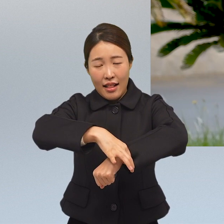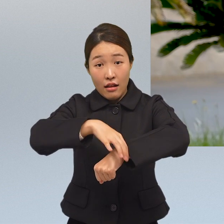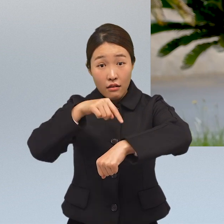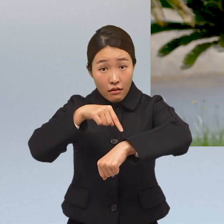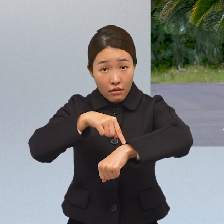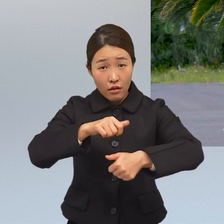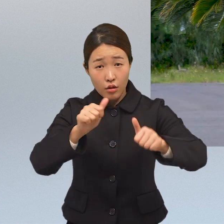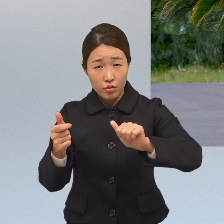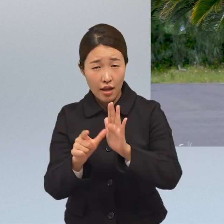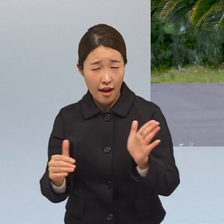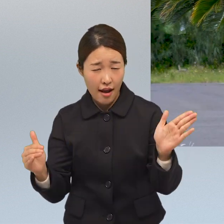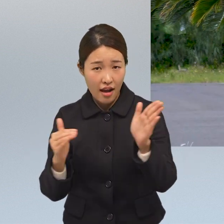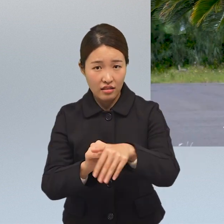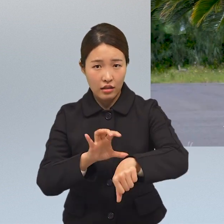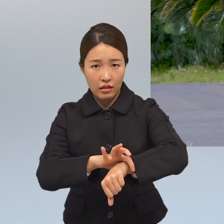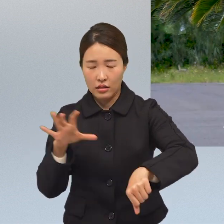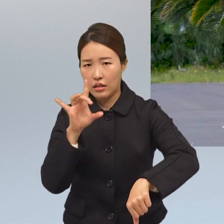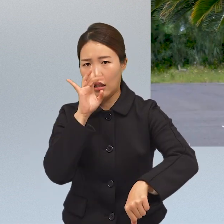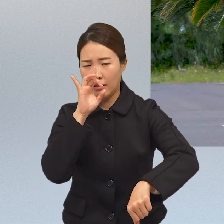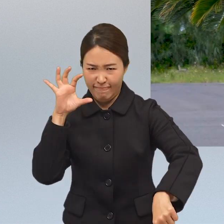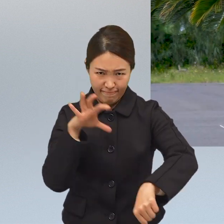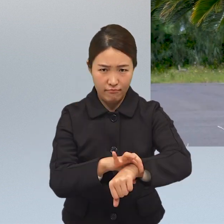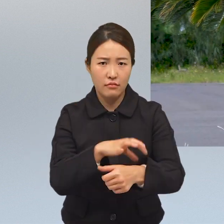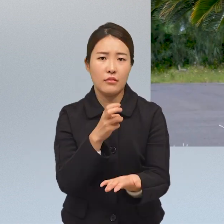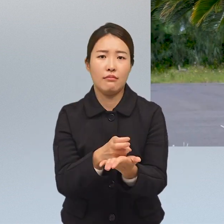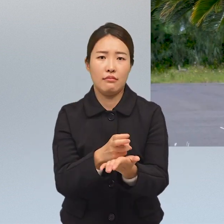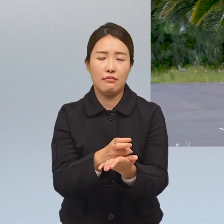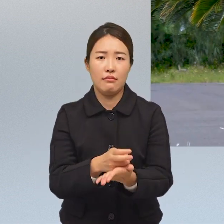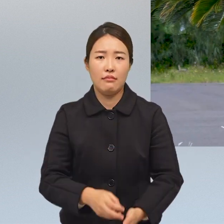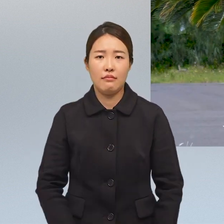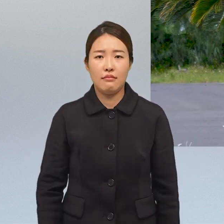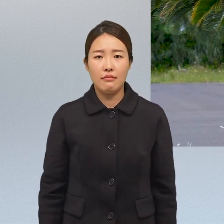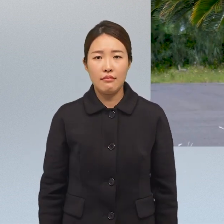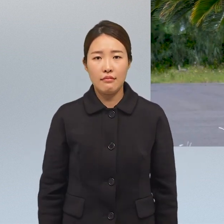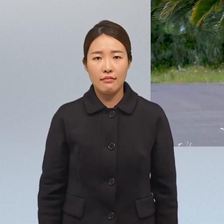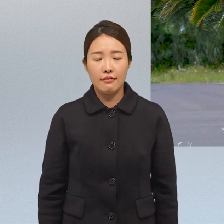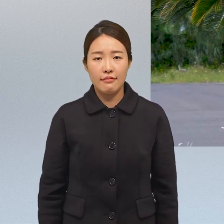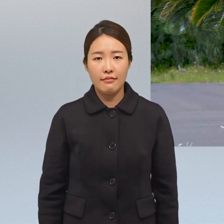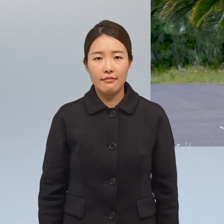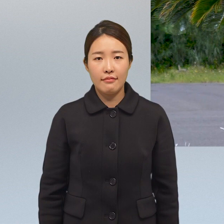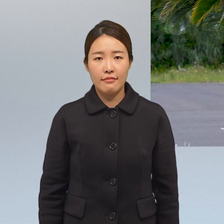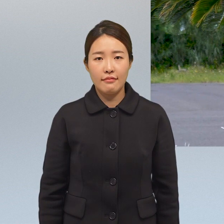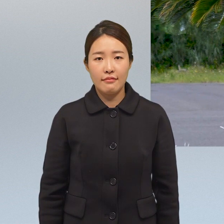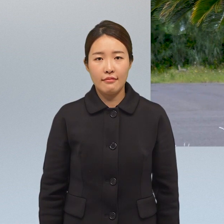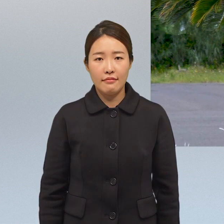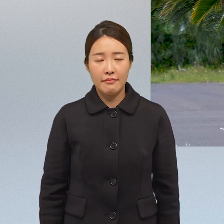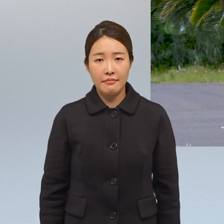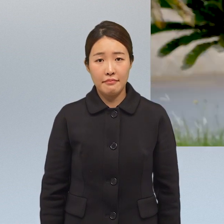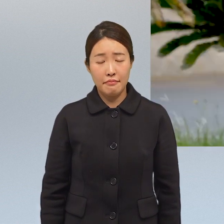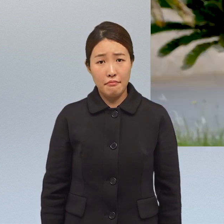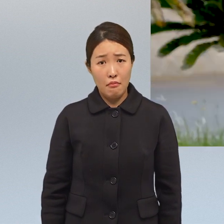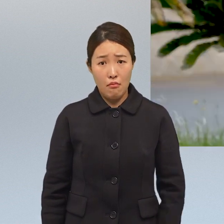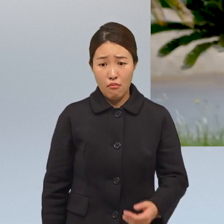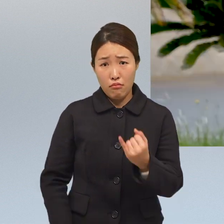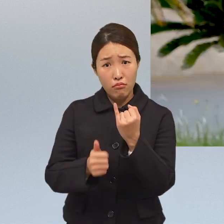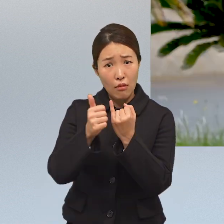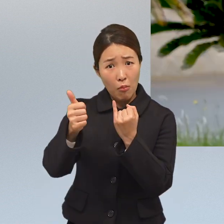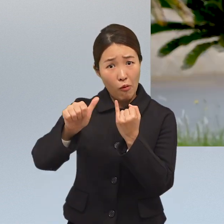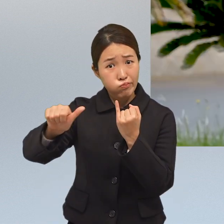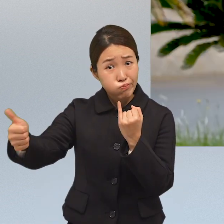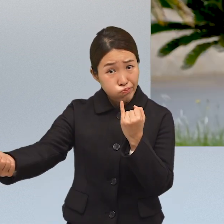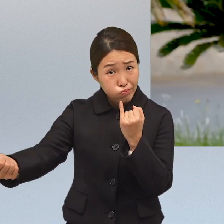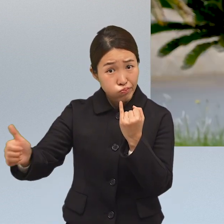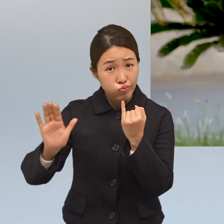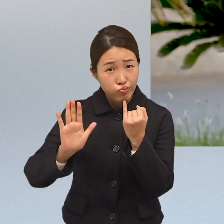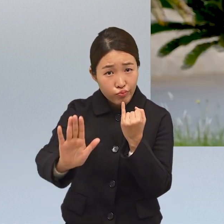만들어졌어요. 네. 죽을 때까지 이거 벗으면 안 되는 그런 구조였고 네. 이제 남편이